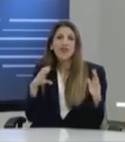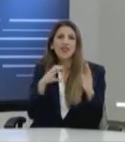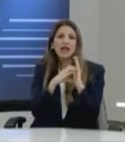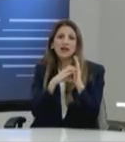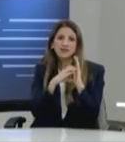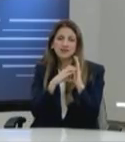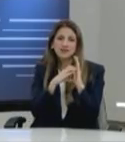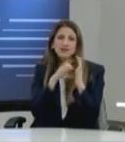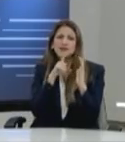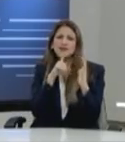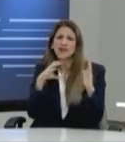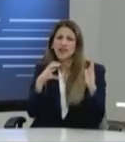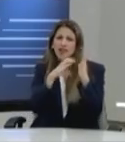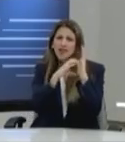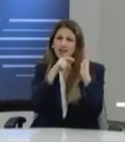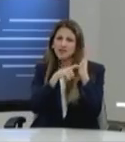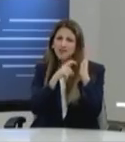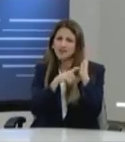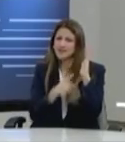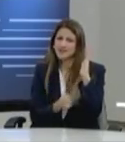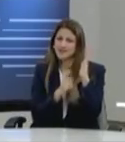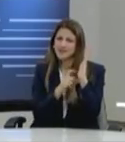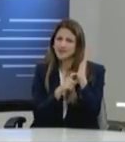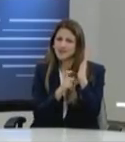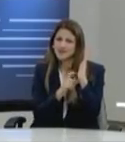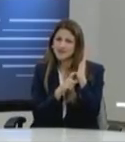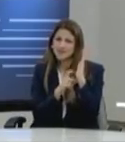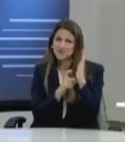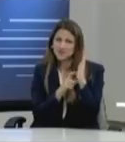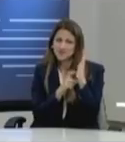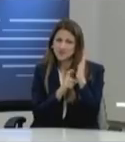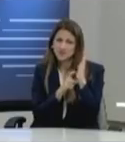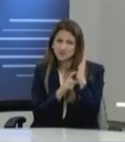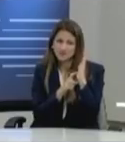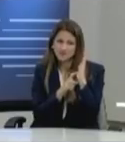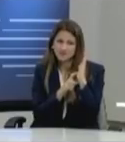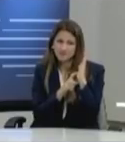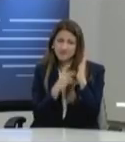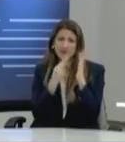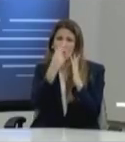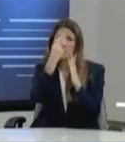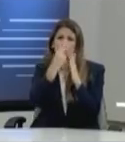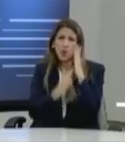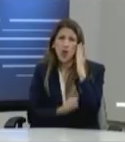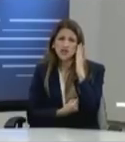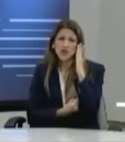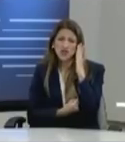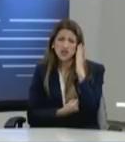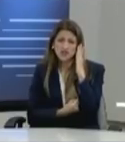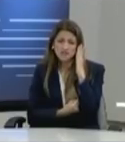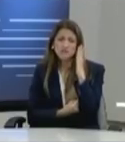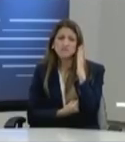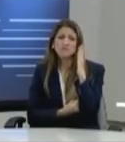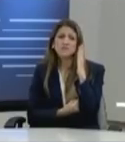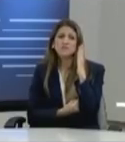διάταξη η οποία δημιουργεί συχνά σε περιοχές της χώρας μας οι οποίες